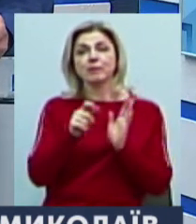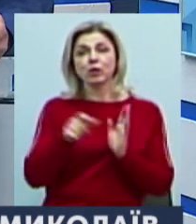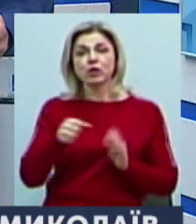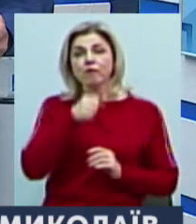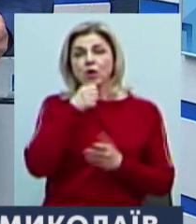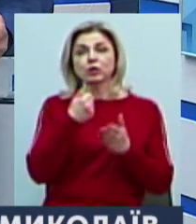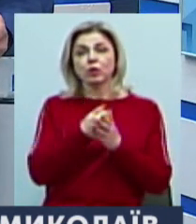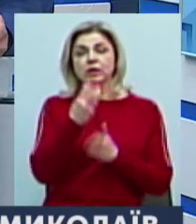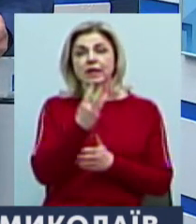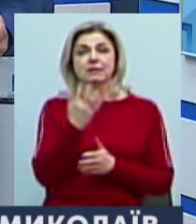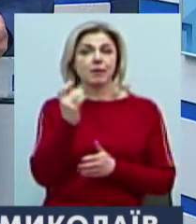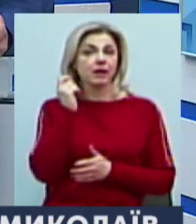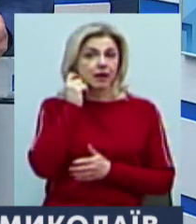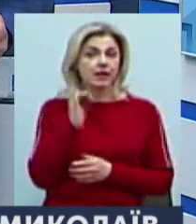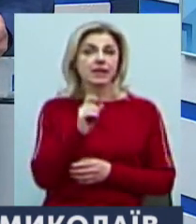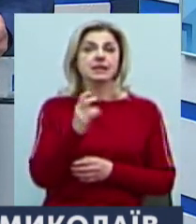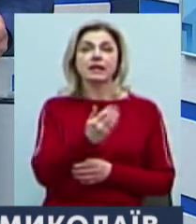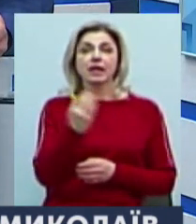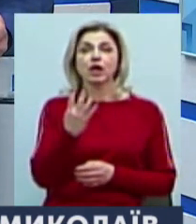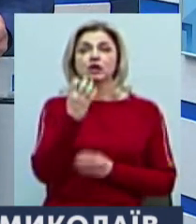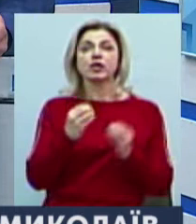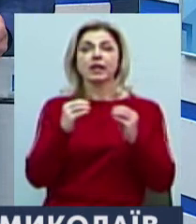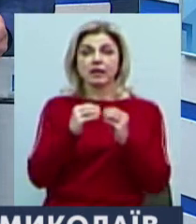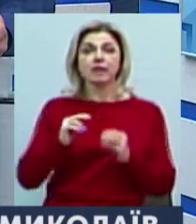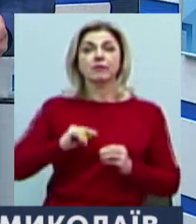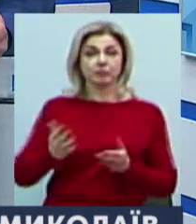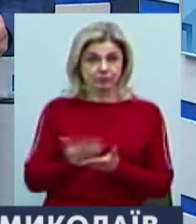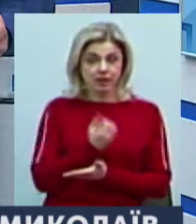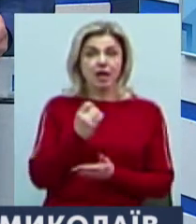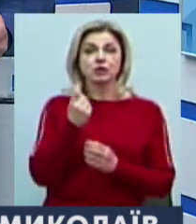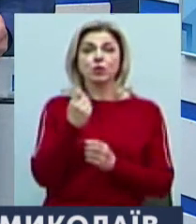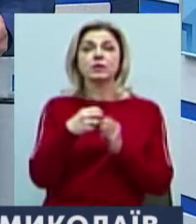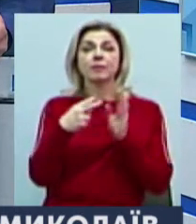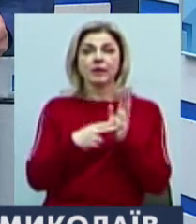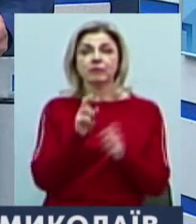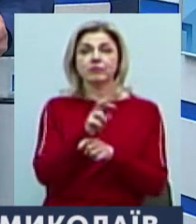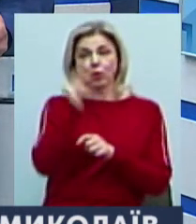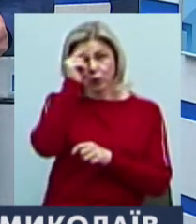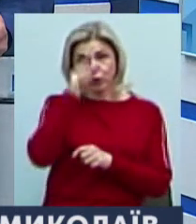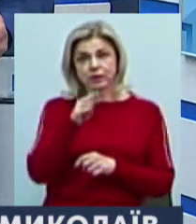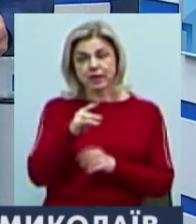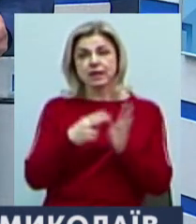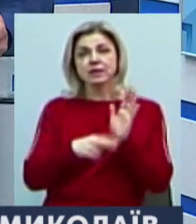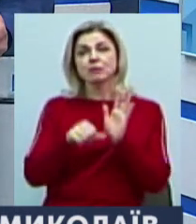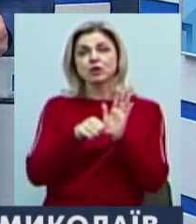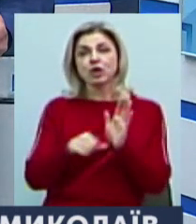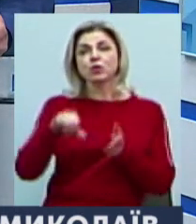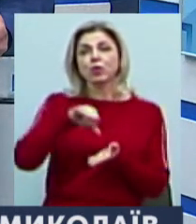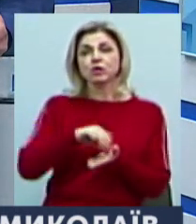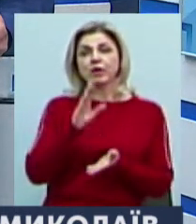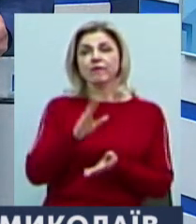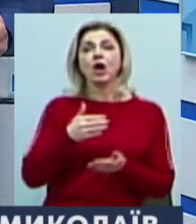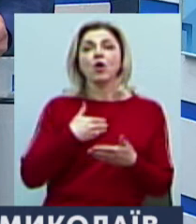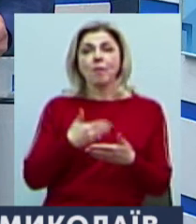до 35 років. Із них 410 працевлаштувалися, 117 відвідали курси, 76 взяли участь у громадських